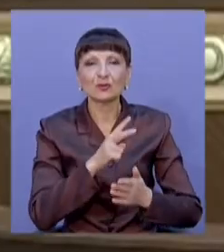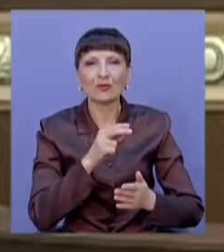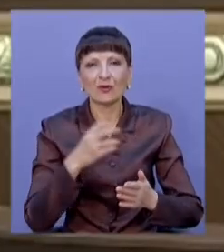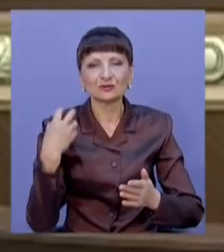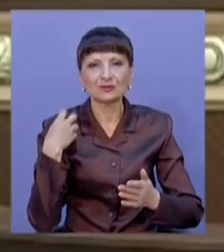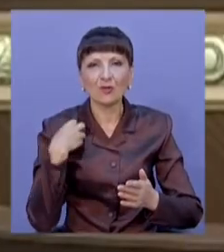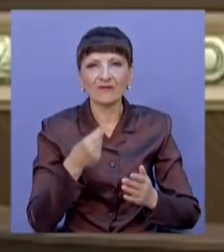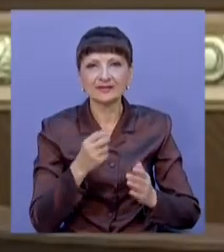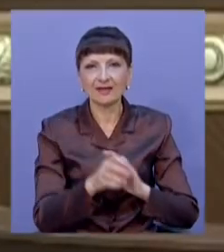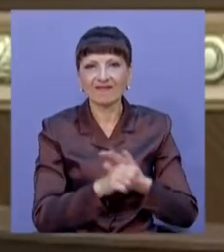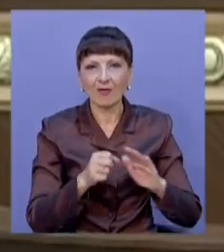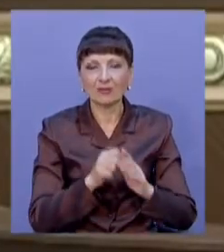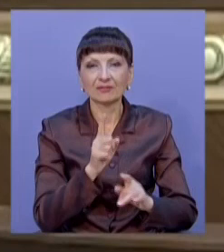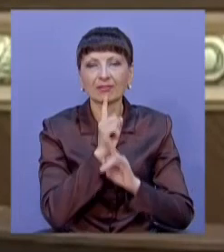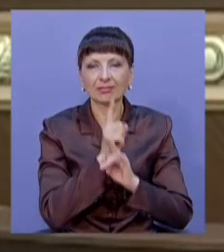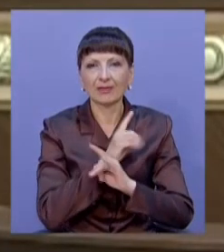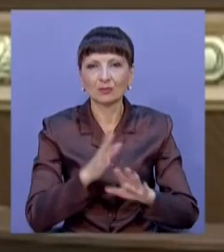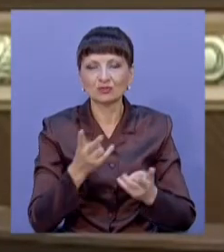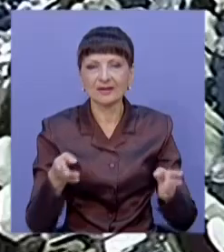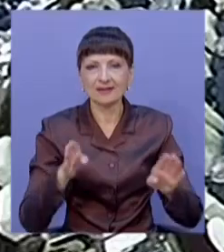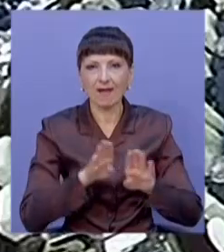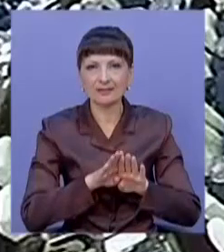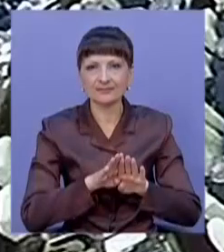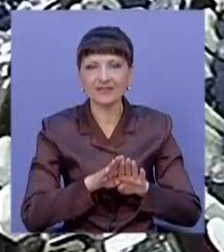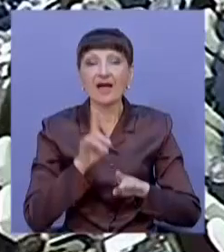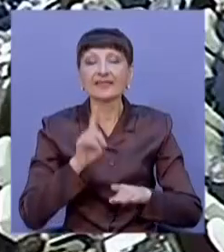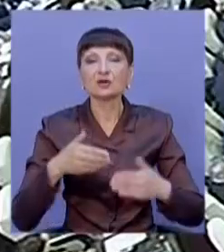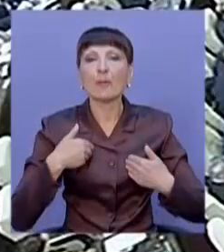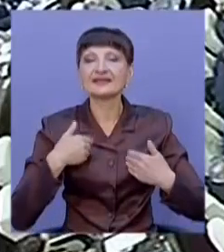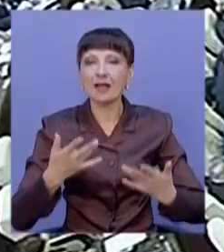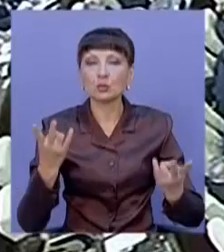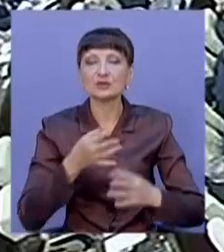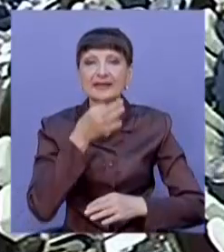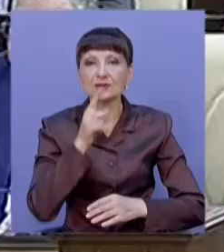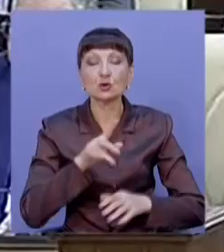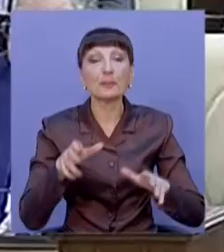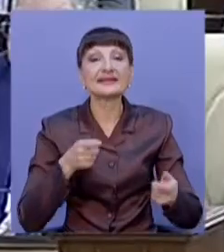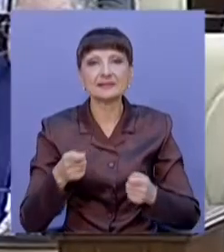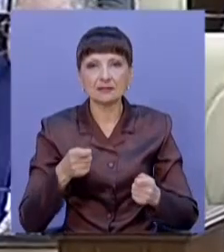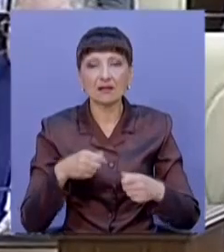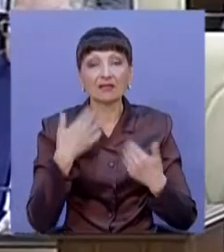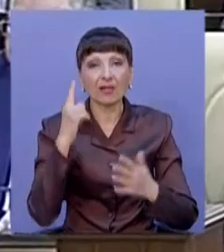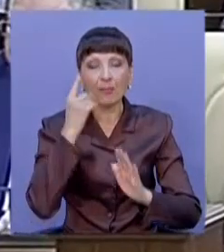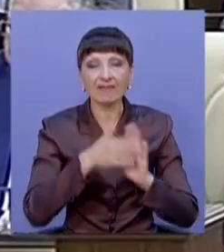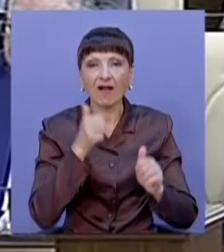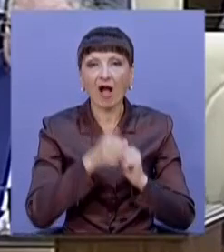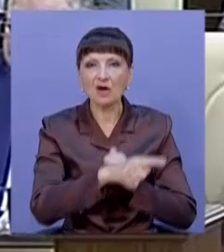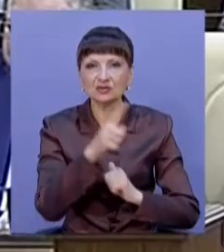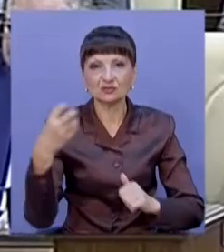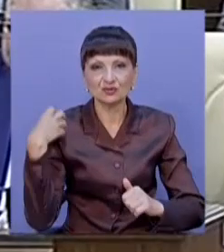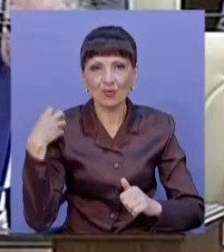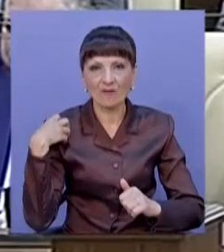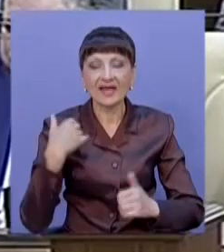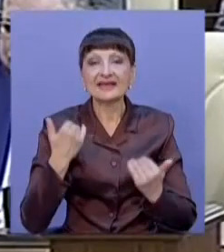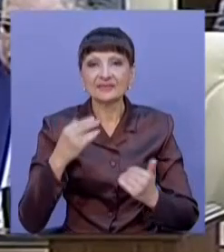названием «закупки из одного источника» пора закрыть». Обобщая послание, можно сказать, что президент дал понять каждому чиновнику.